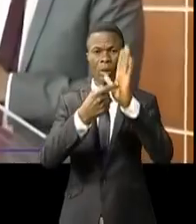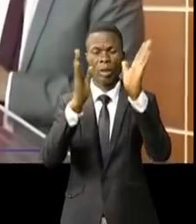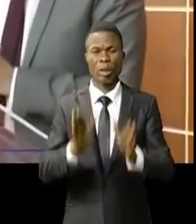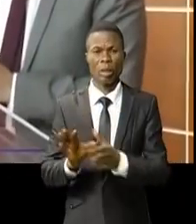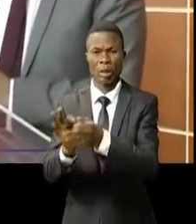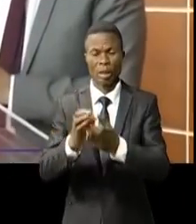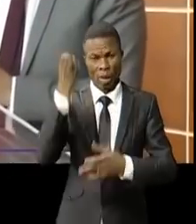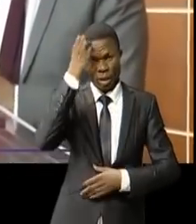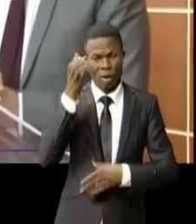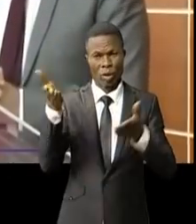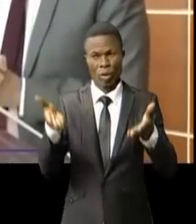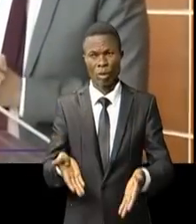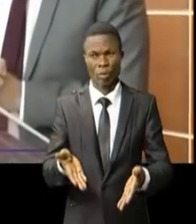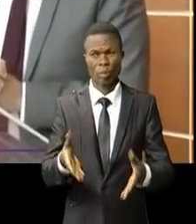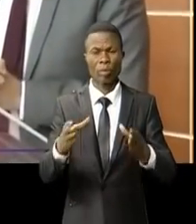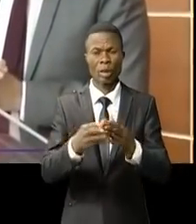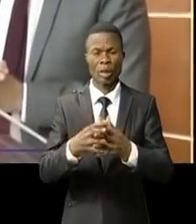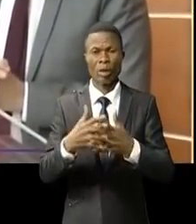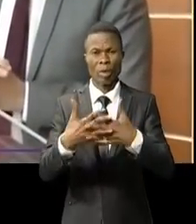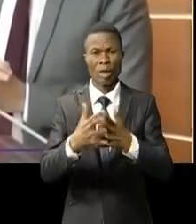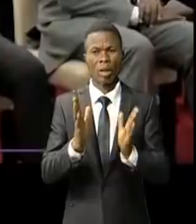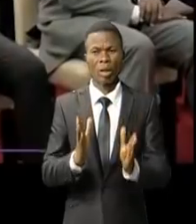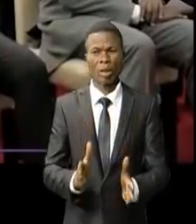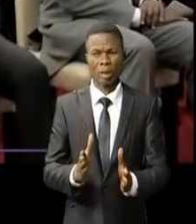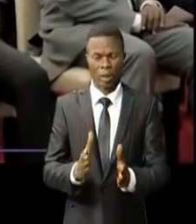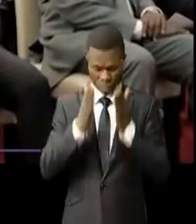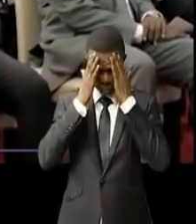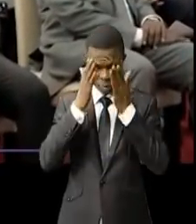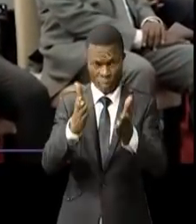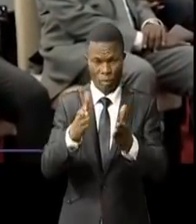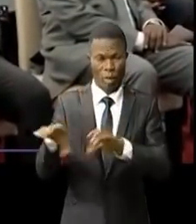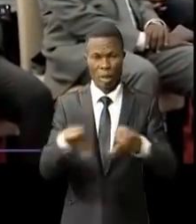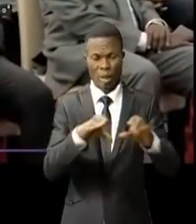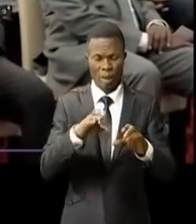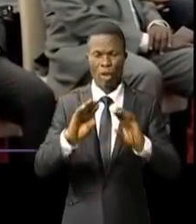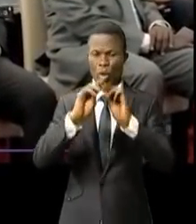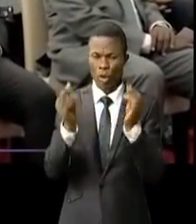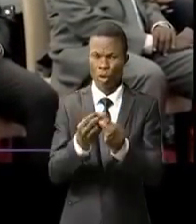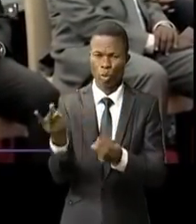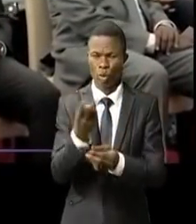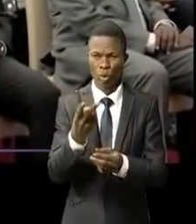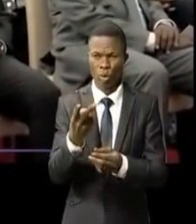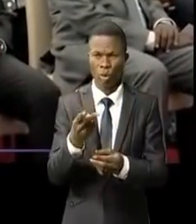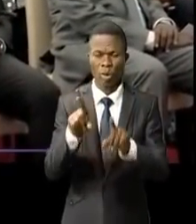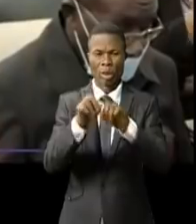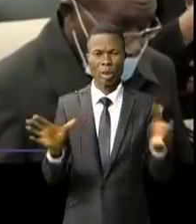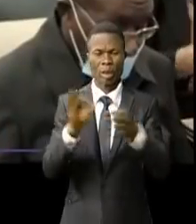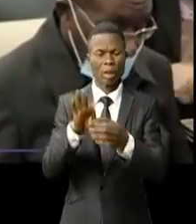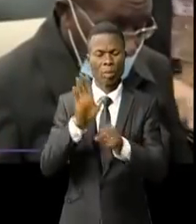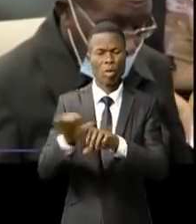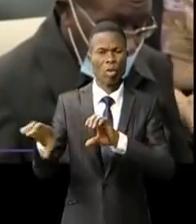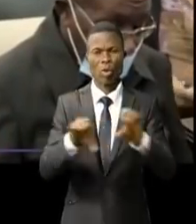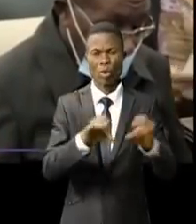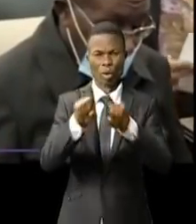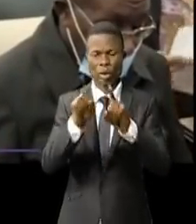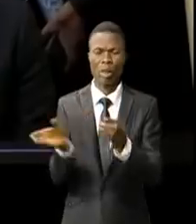l'Union européenne veulent que ces partenariats soient basés sur les actions collectives et aident à unir dans la diversité et